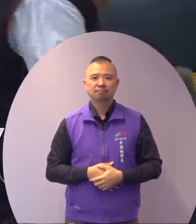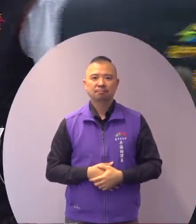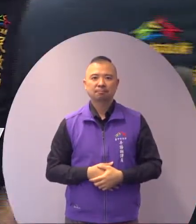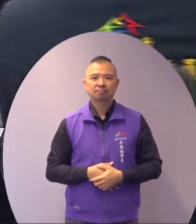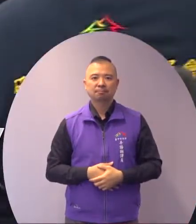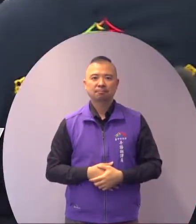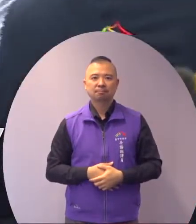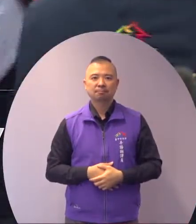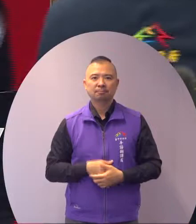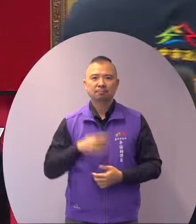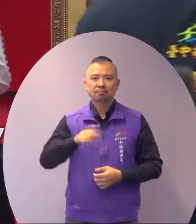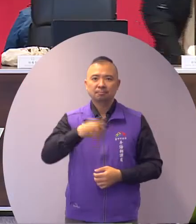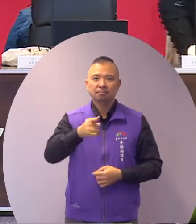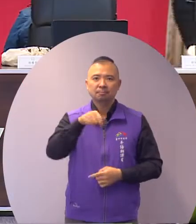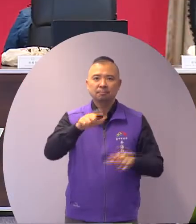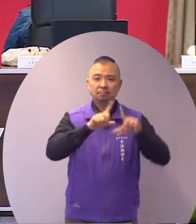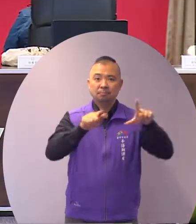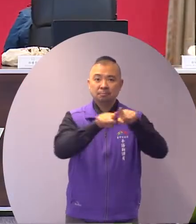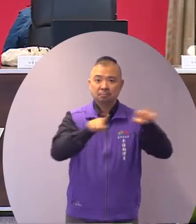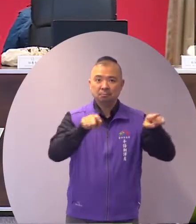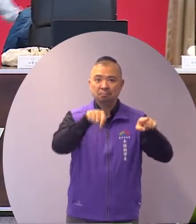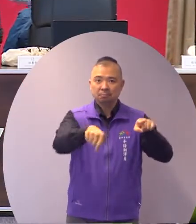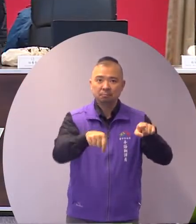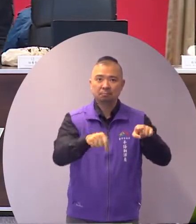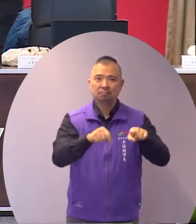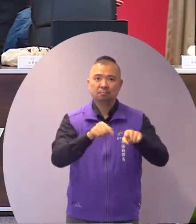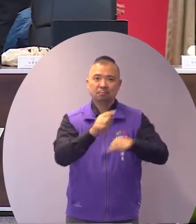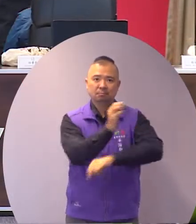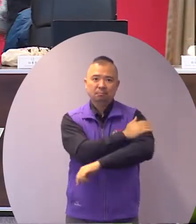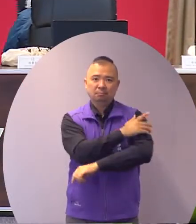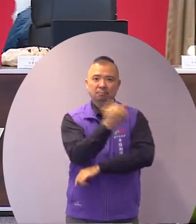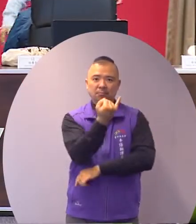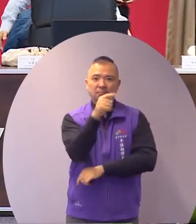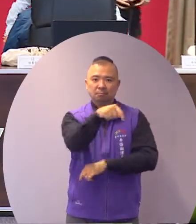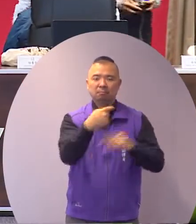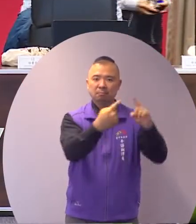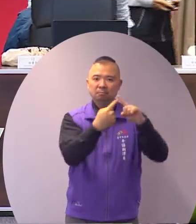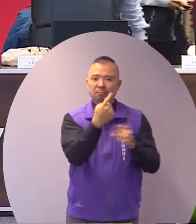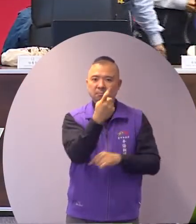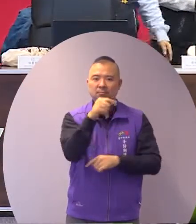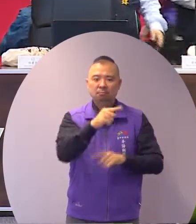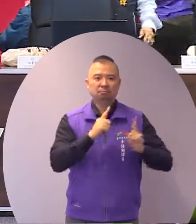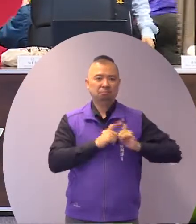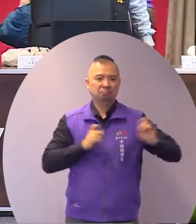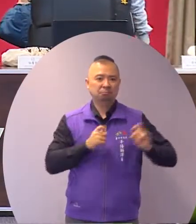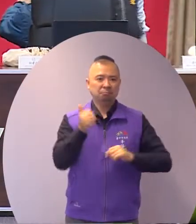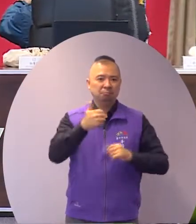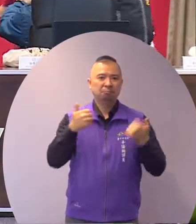太平区公所因陈昌兰主席不克出席，请郭正吉委员代为授奖。